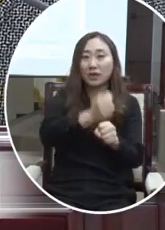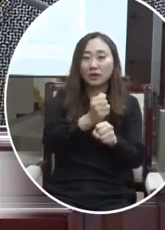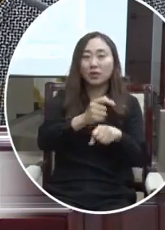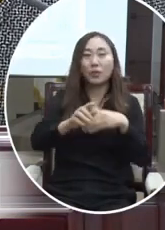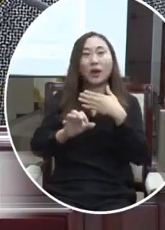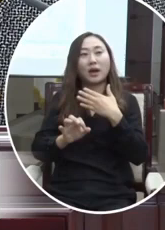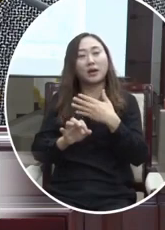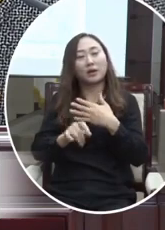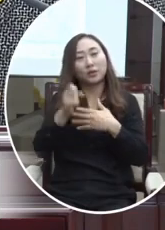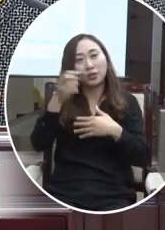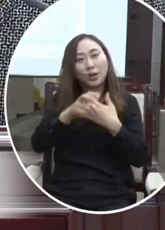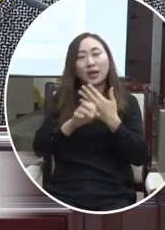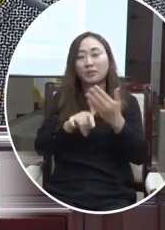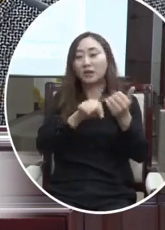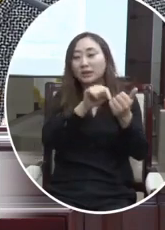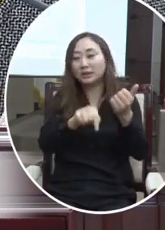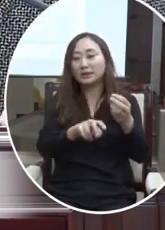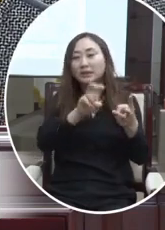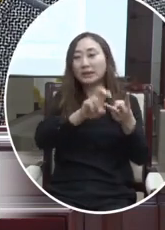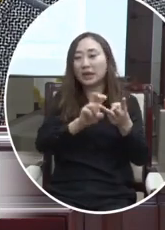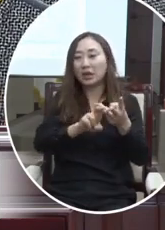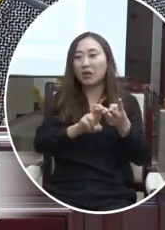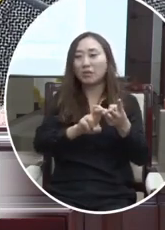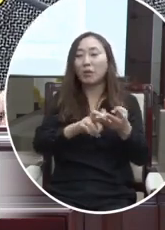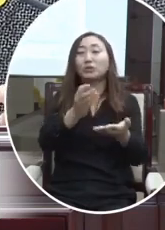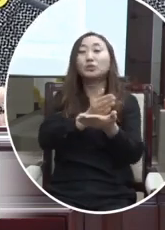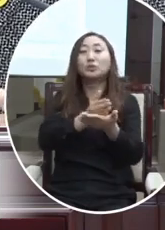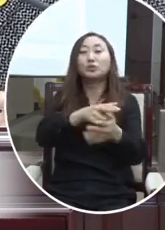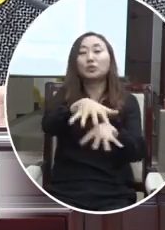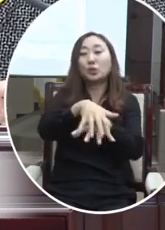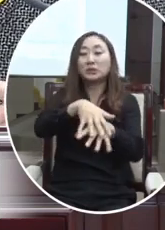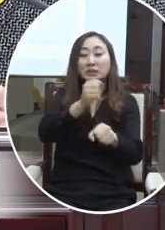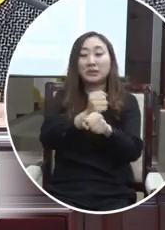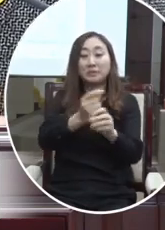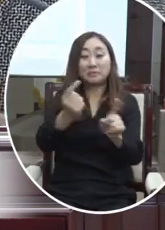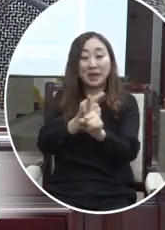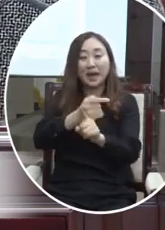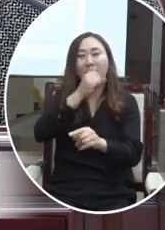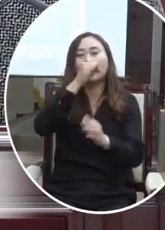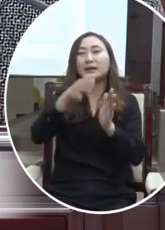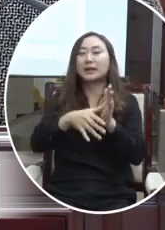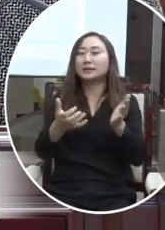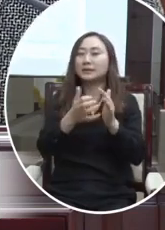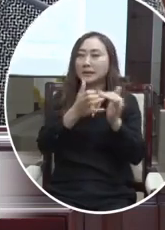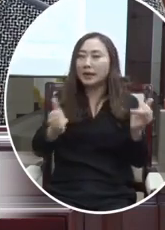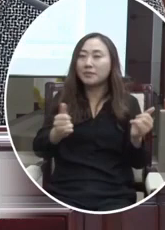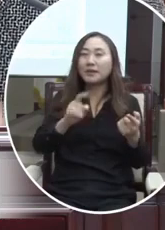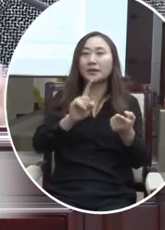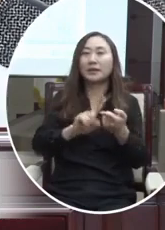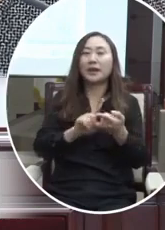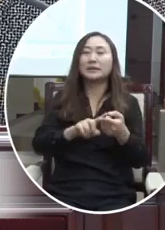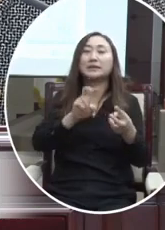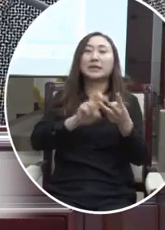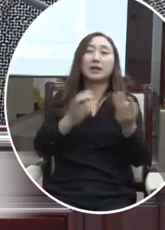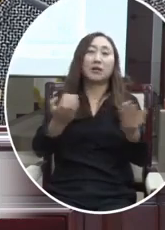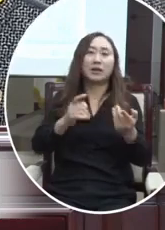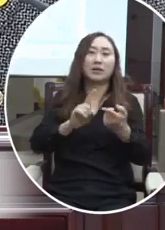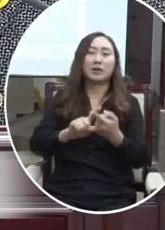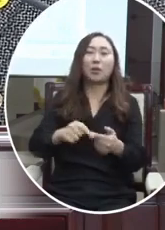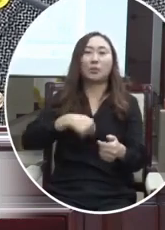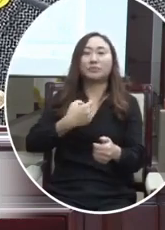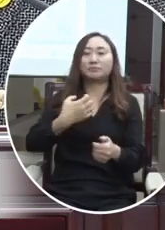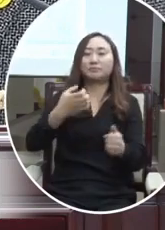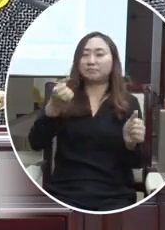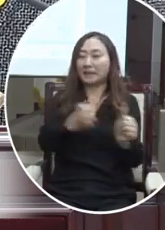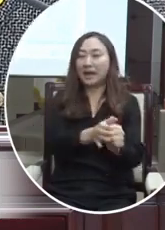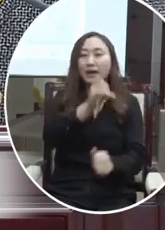구성하거나 기존 내부 조직을 센터의 역할과 기능에 맞춰 재편할 경우 해당 인력이 센터 업무를